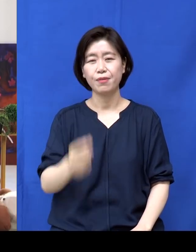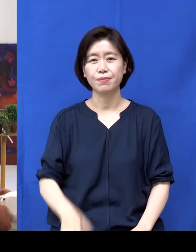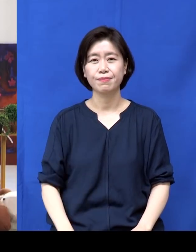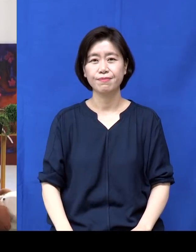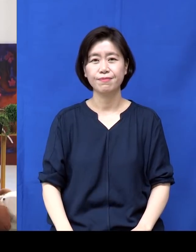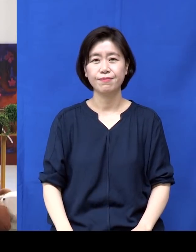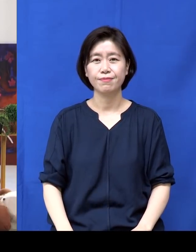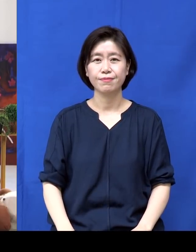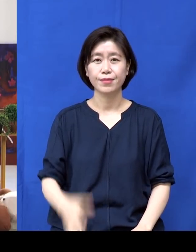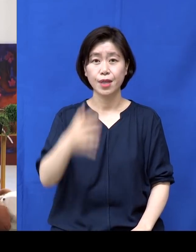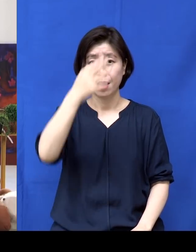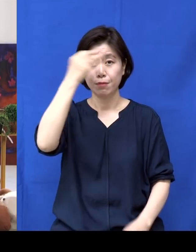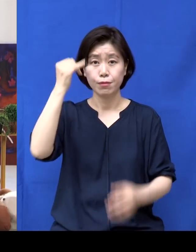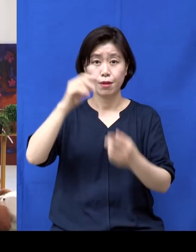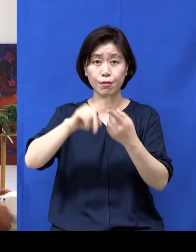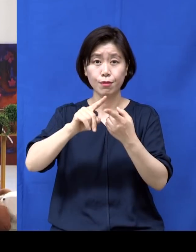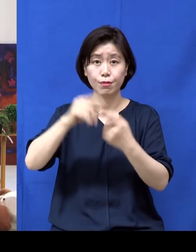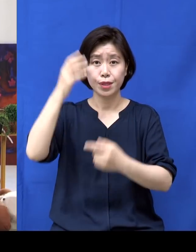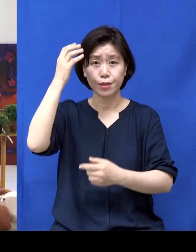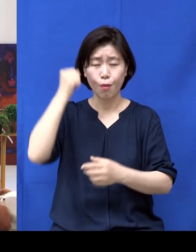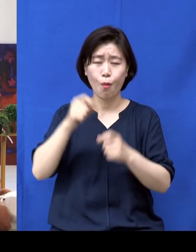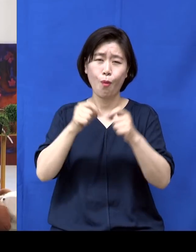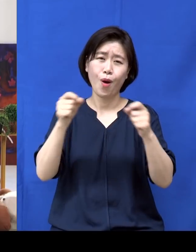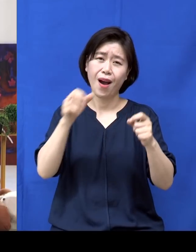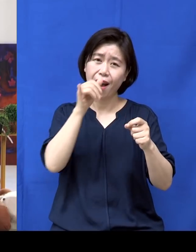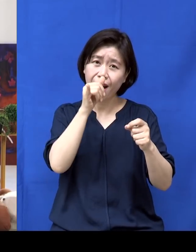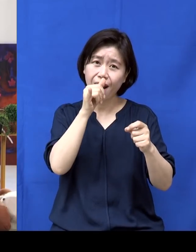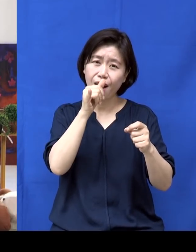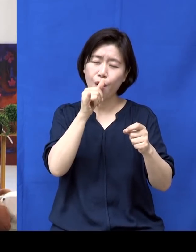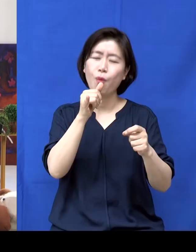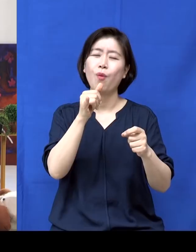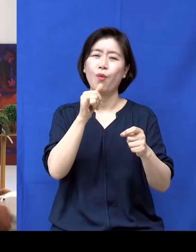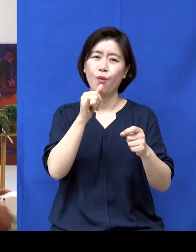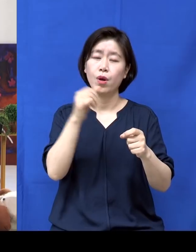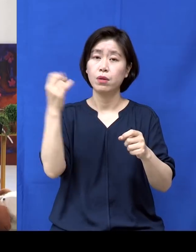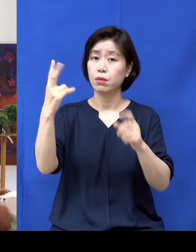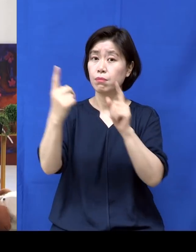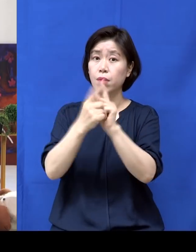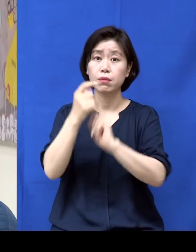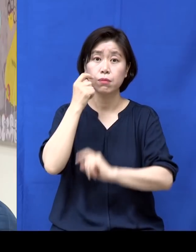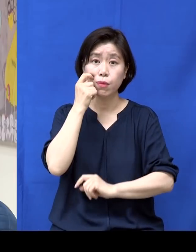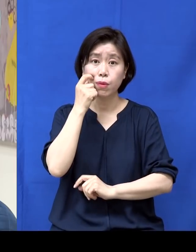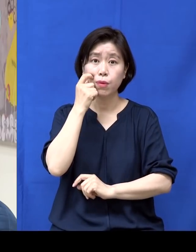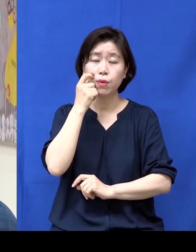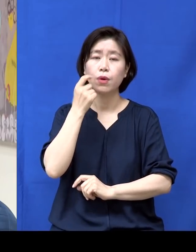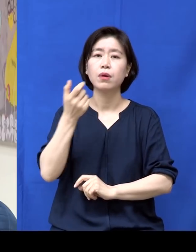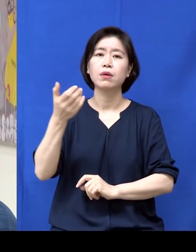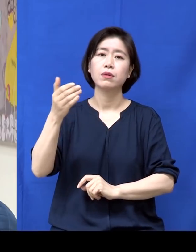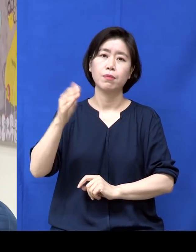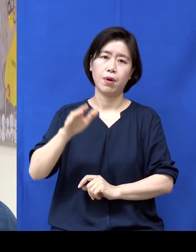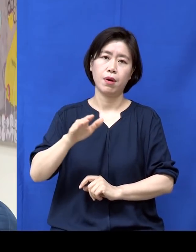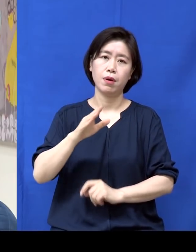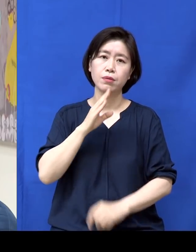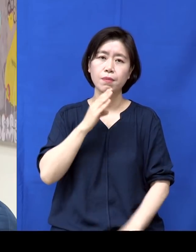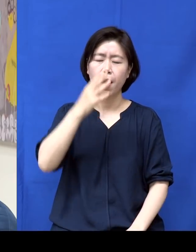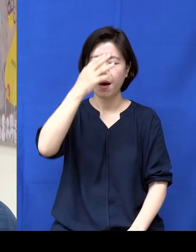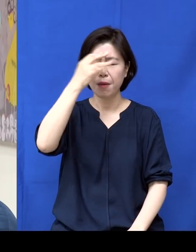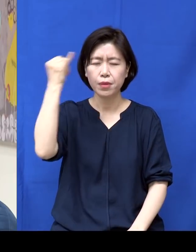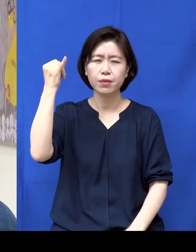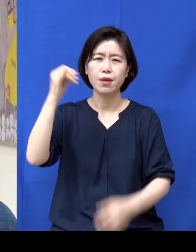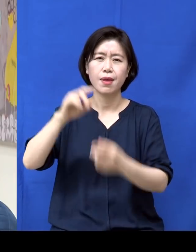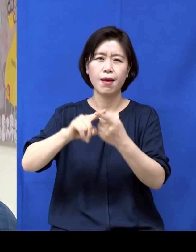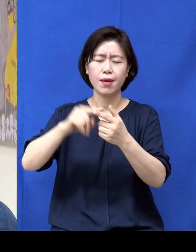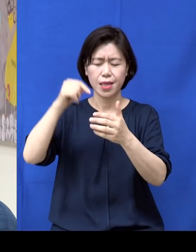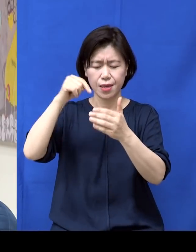할머니를 이렇게 기억하는구나. 네. 돌아가셔서 가까이 할 수 없게 됐잖아요. 네. 근데 역설적이게 그 순간 할머니를 가장